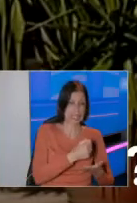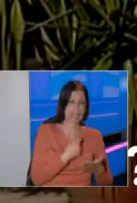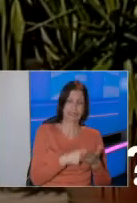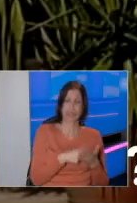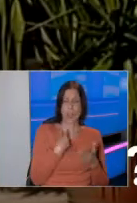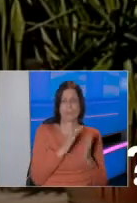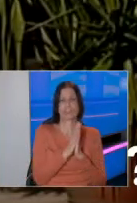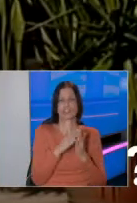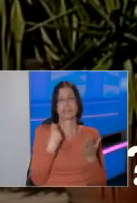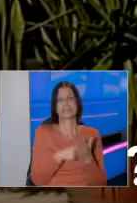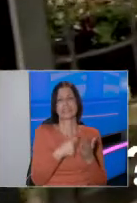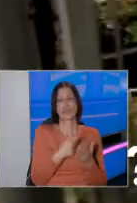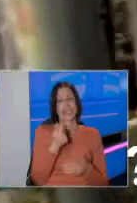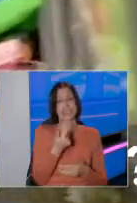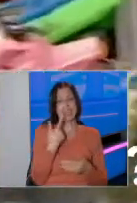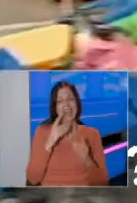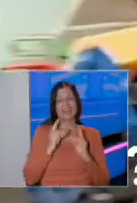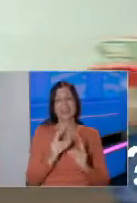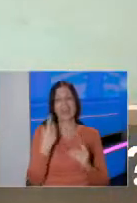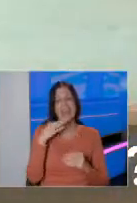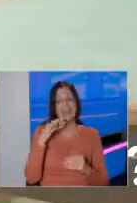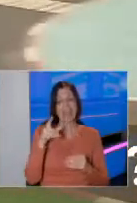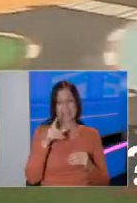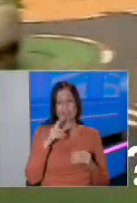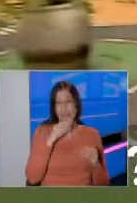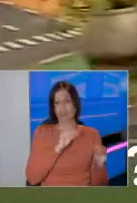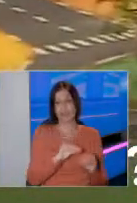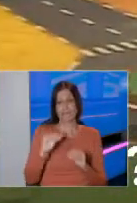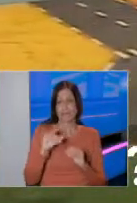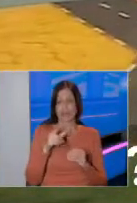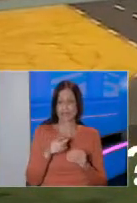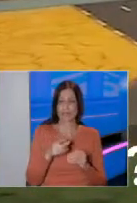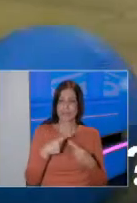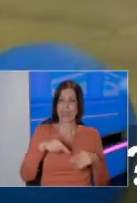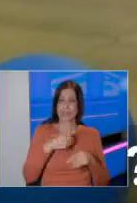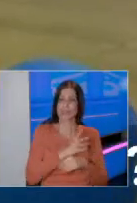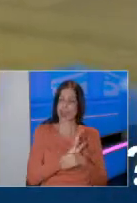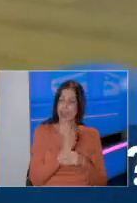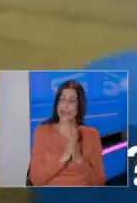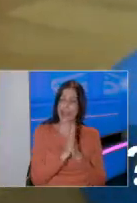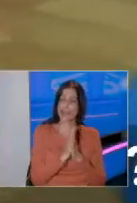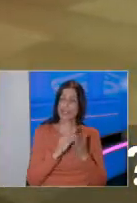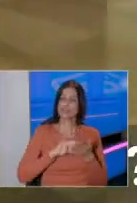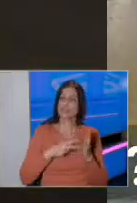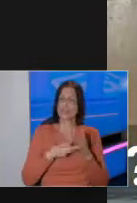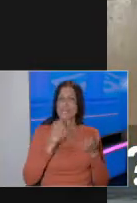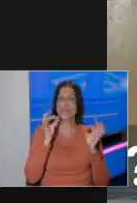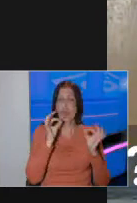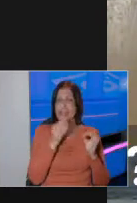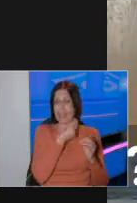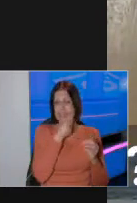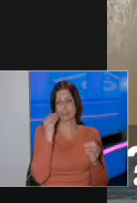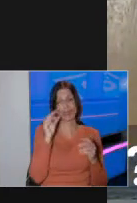מבקשים פה פיצוי כספי, ולכן הדרך היחידה היא לעבור את ועדת הקורונה ולבקש מתווה ייחודי לצהרונים כדי לחזור